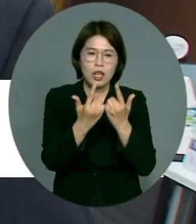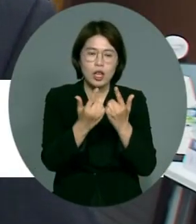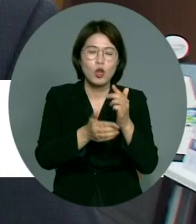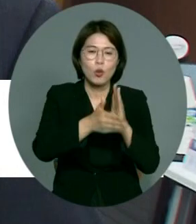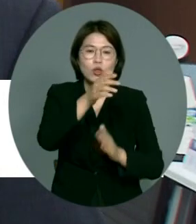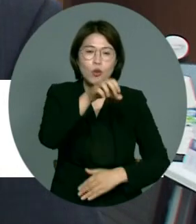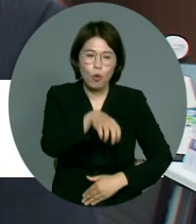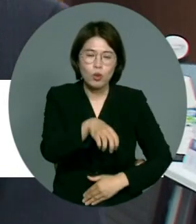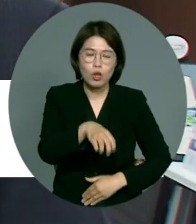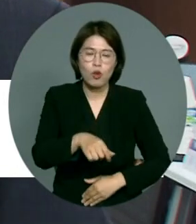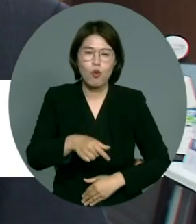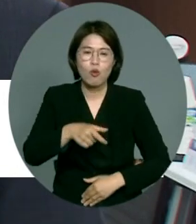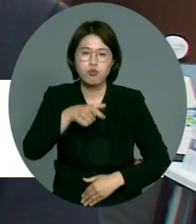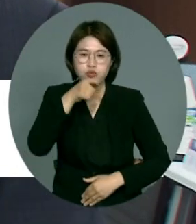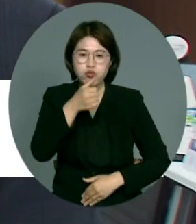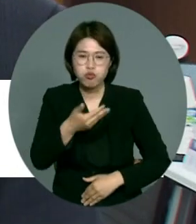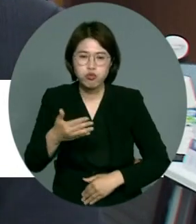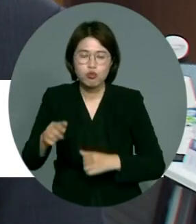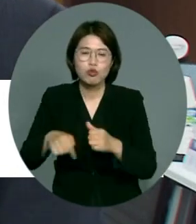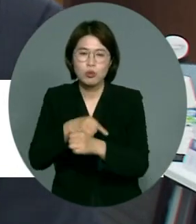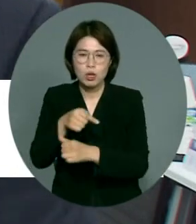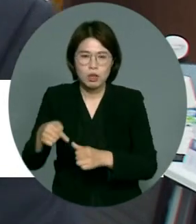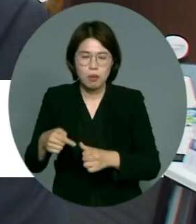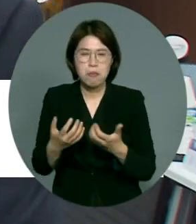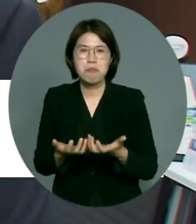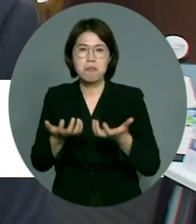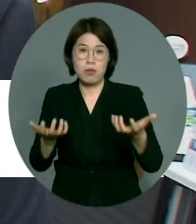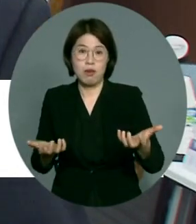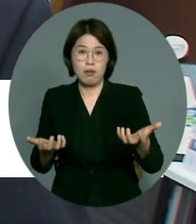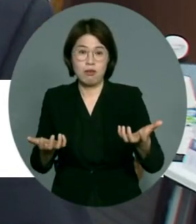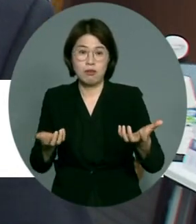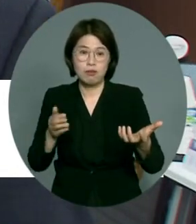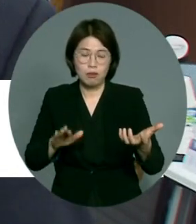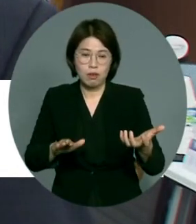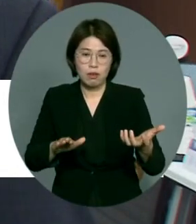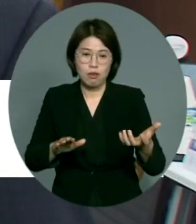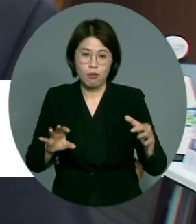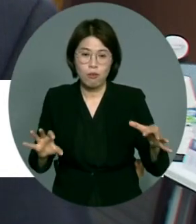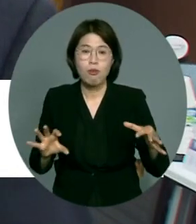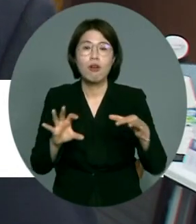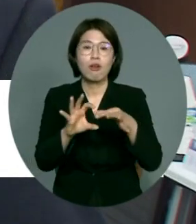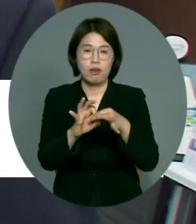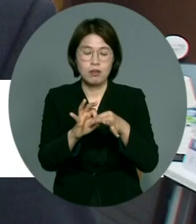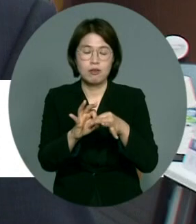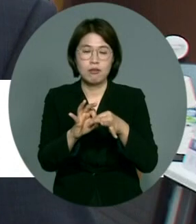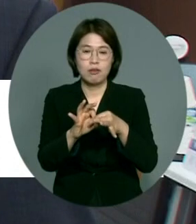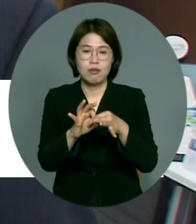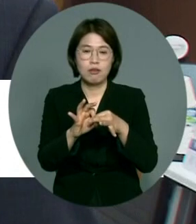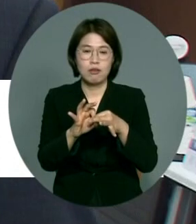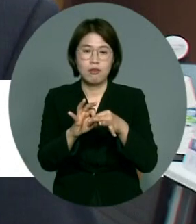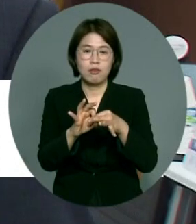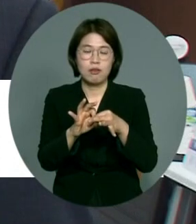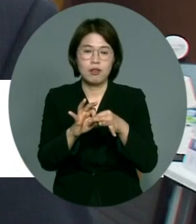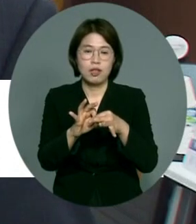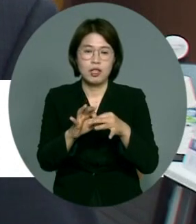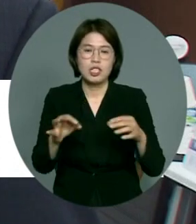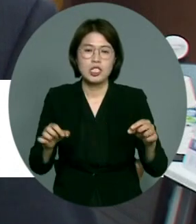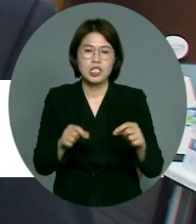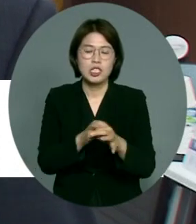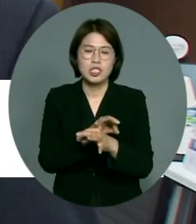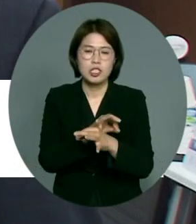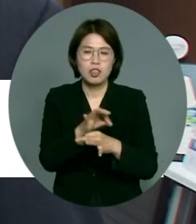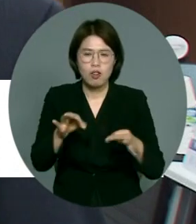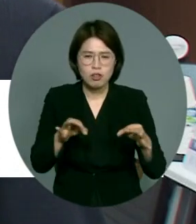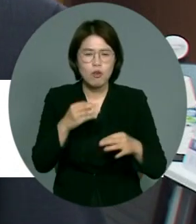공간을 단절 할 수 단절한 그런 상태였 거 든 요 단절된 공간을 연결 해주는 게 결국은 지역경제